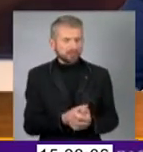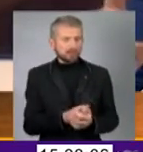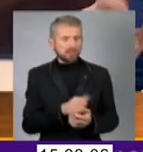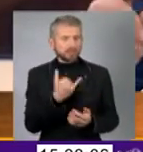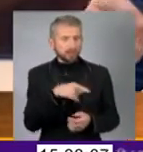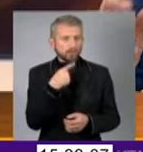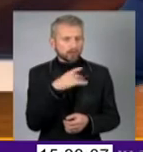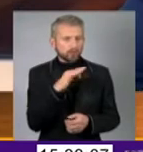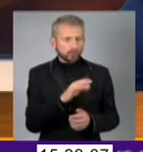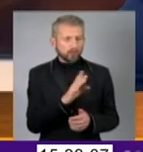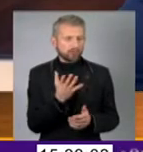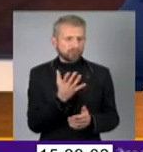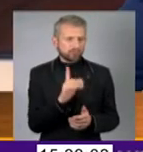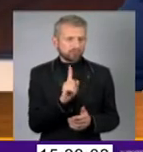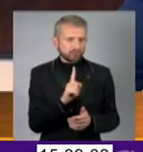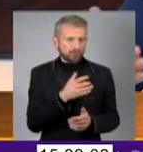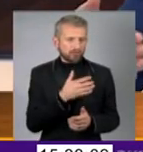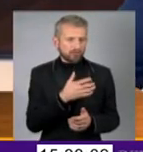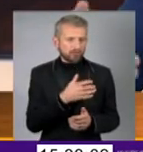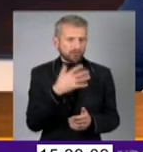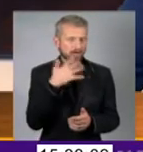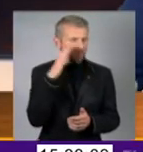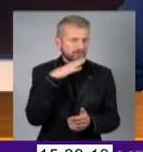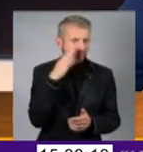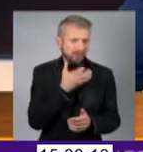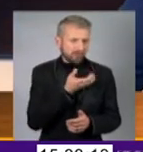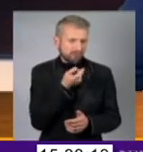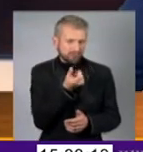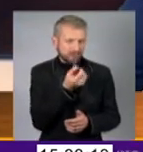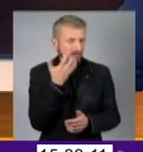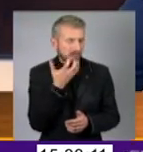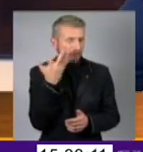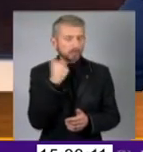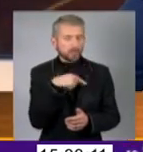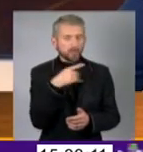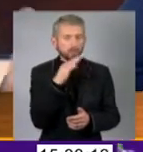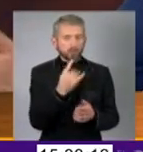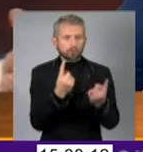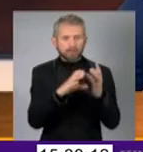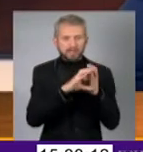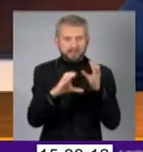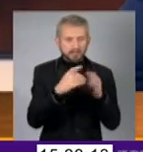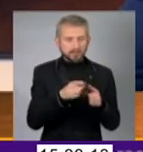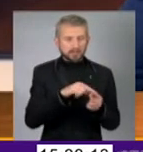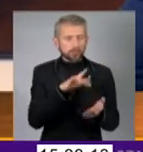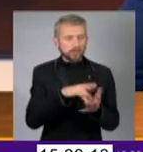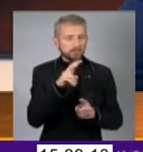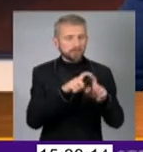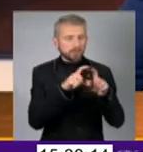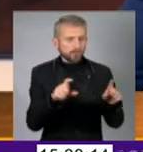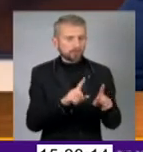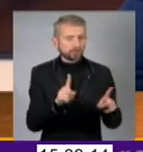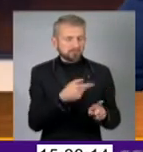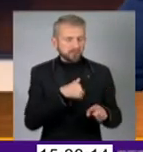про температурні режими відповідні. Так. Коли говориться про магістралі, як такі, то це відповідне комунальне підприємство, яке нами